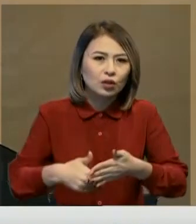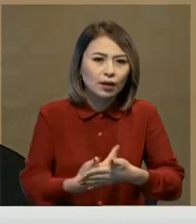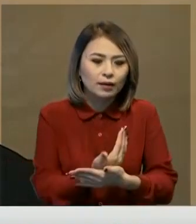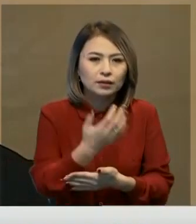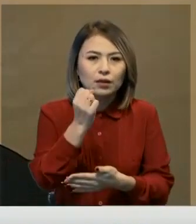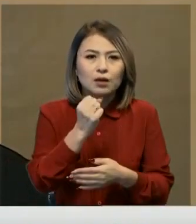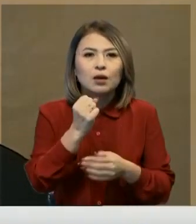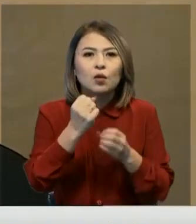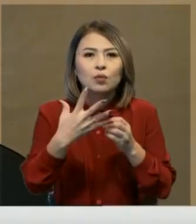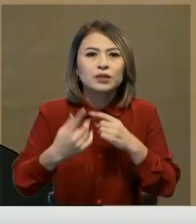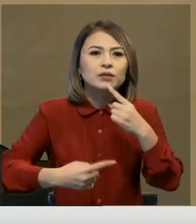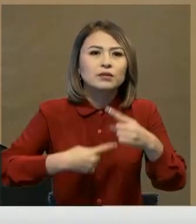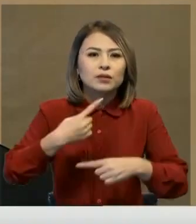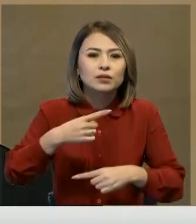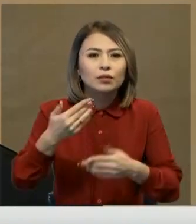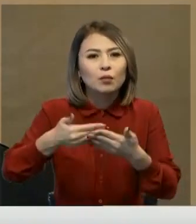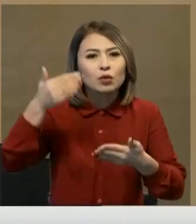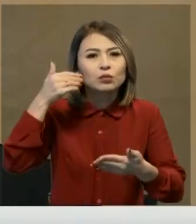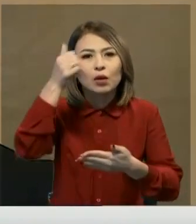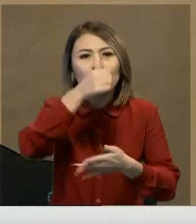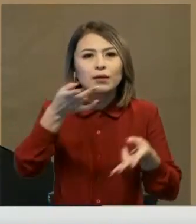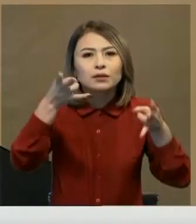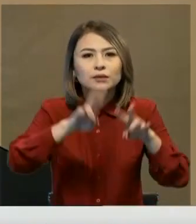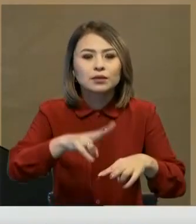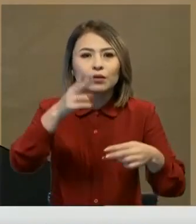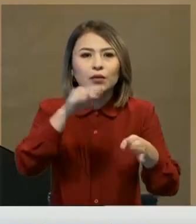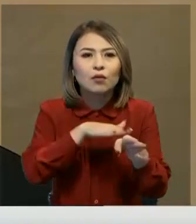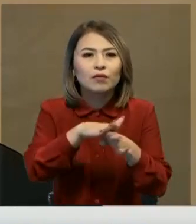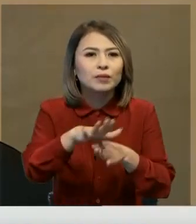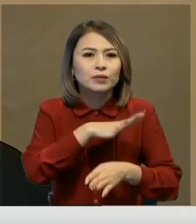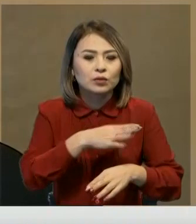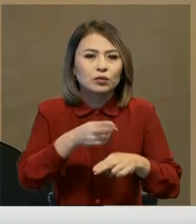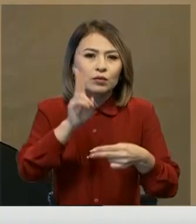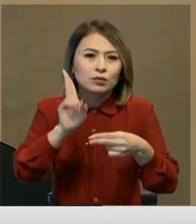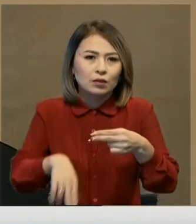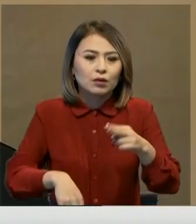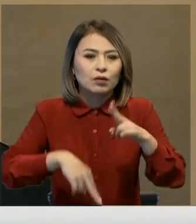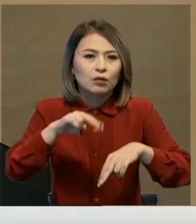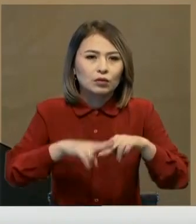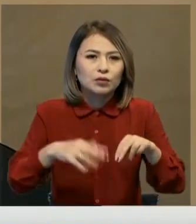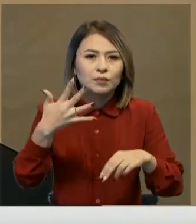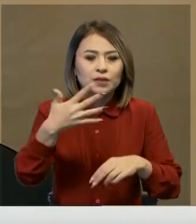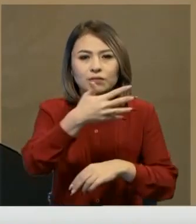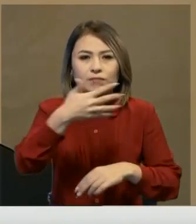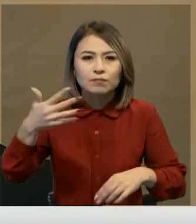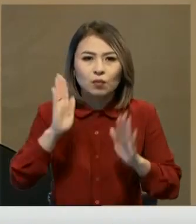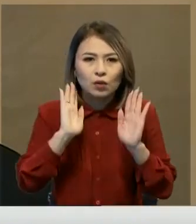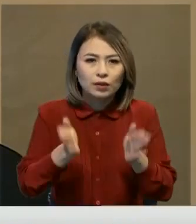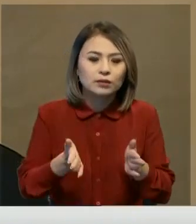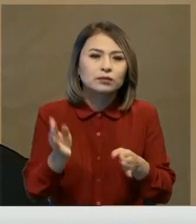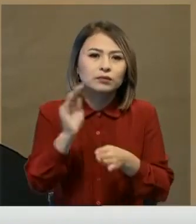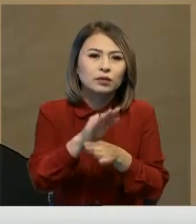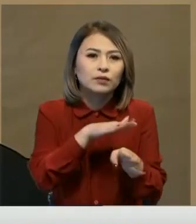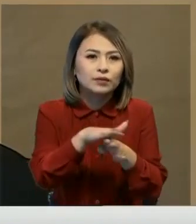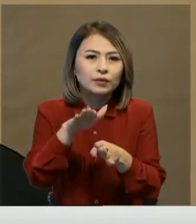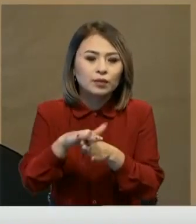15-і өткен жылдан аяқсыз қалған жобалар. Сондай-ақ биыл 5 сумен қамту нысанының құрылысы жүргізіледі. Жыл аяғына дейін осының бәрі іске